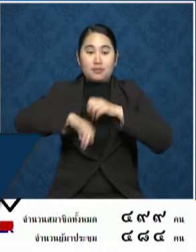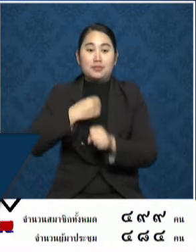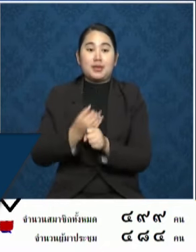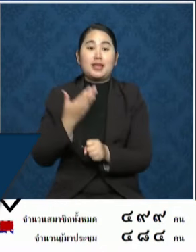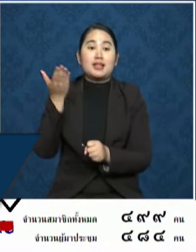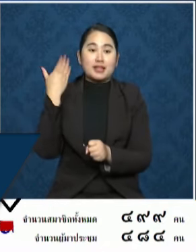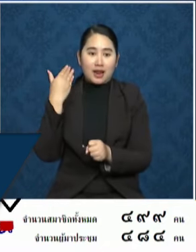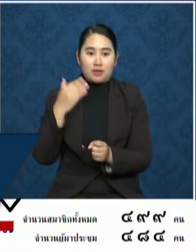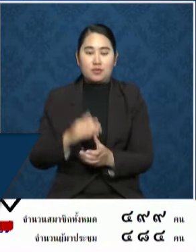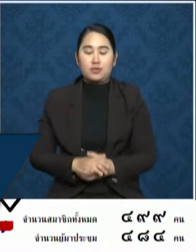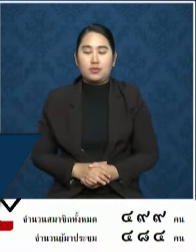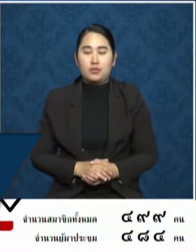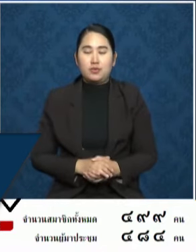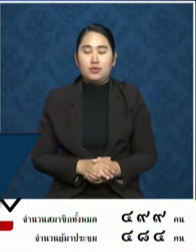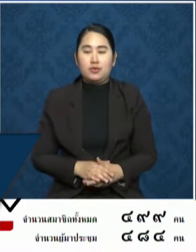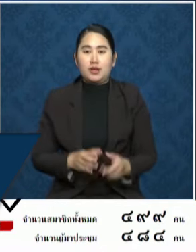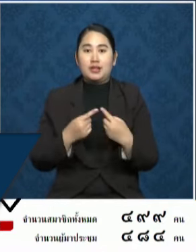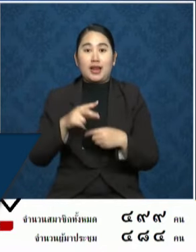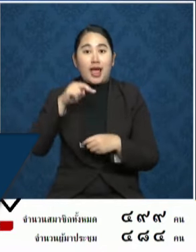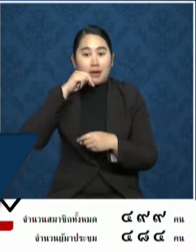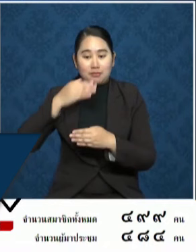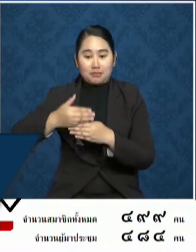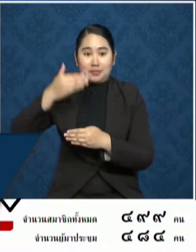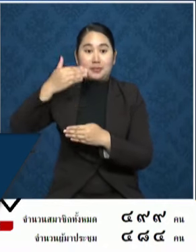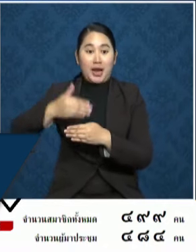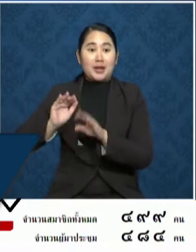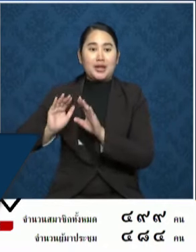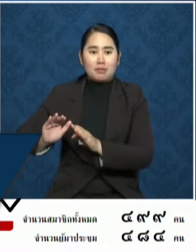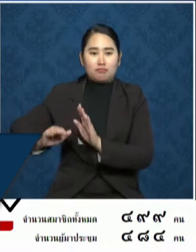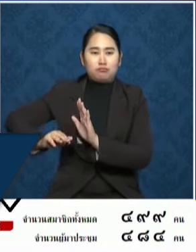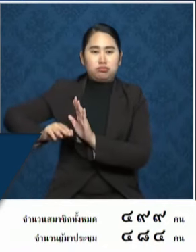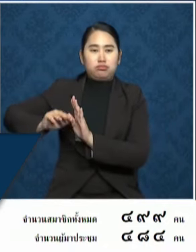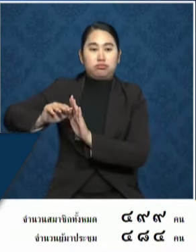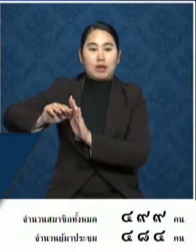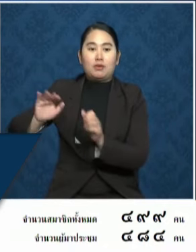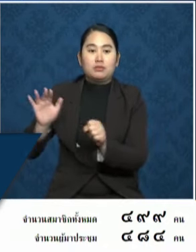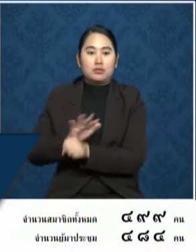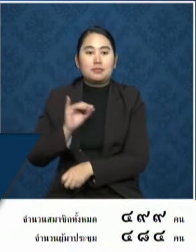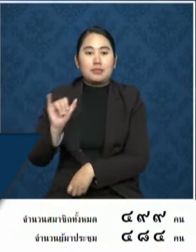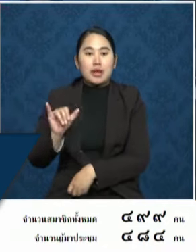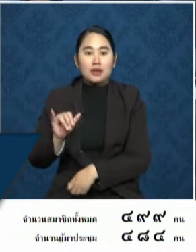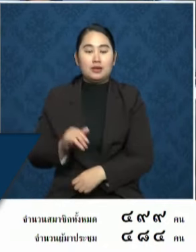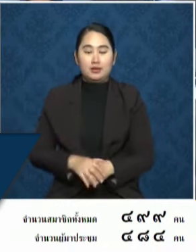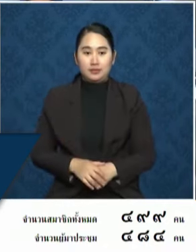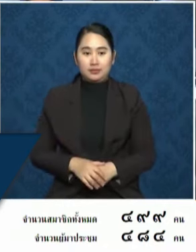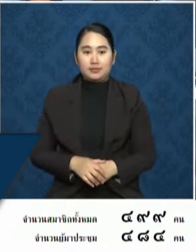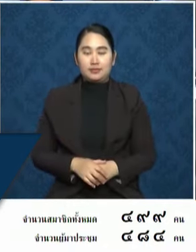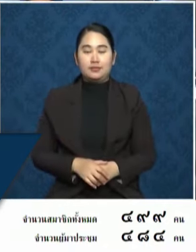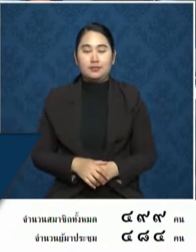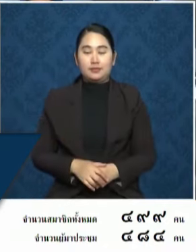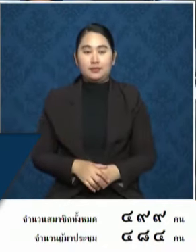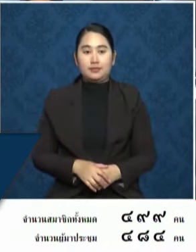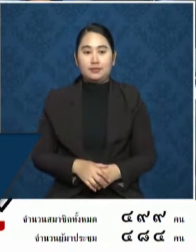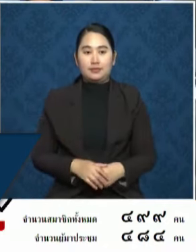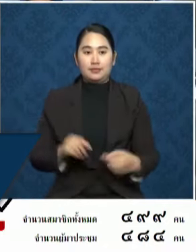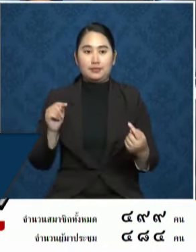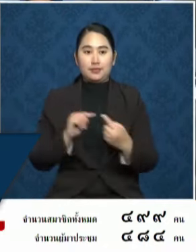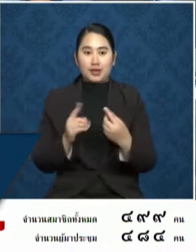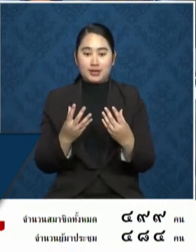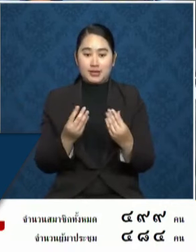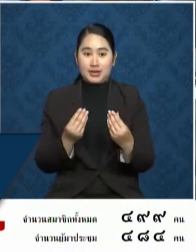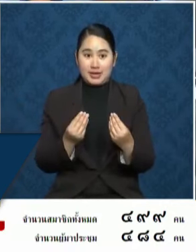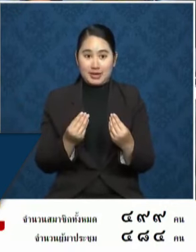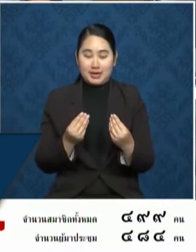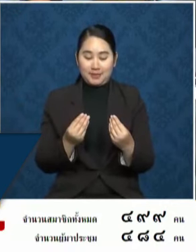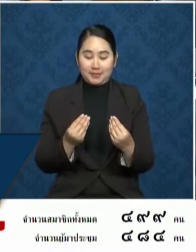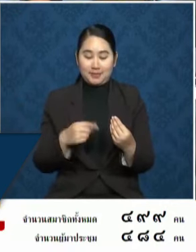ครับแต่น้ำในเขื่อนและน้ำในอ่างกลับไม่เต็มครับและเรายังมีพื้นที่ตลอดแนวฝั่งของแม่น้ำปิงแม่น้ำ